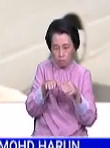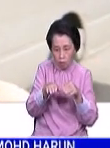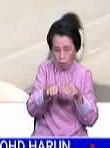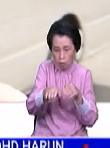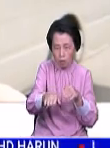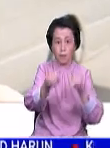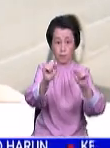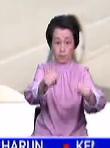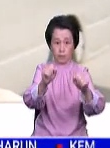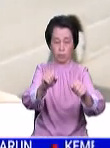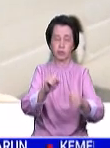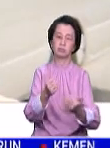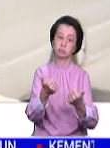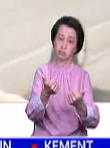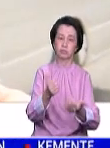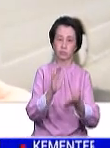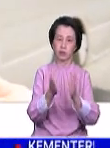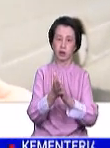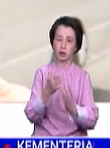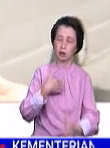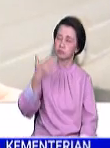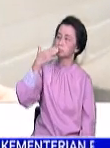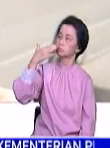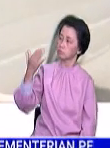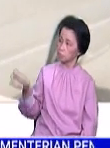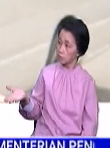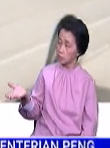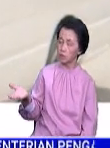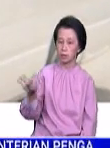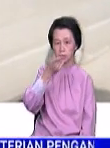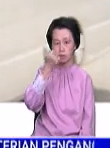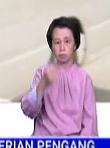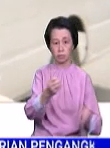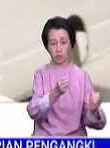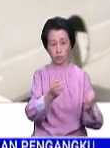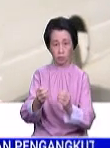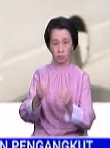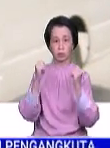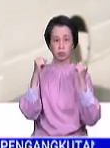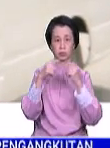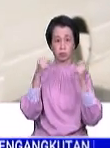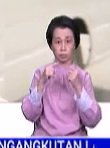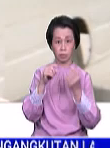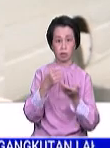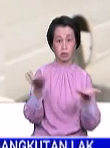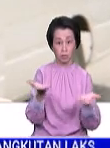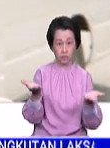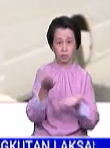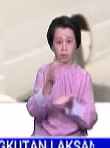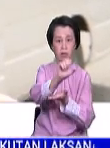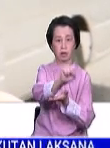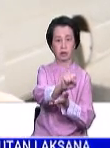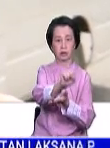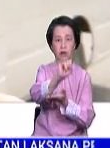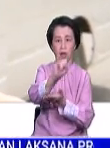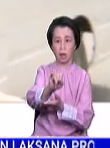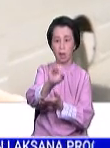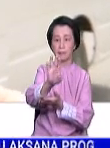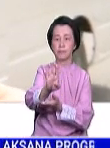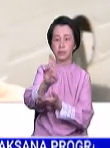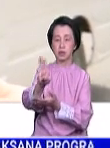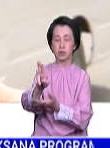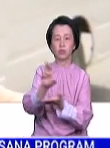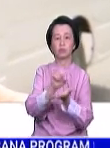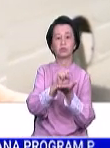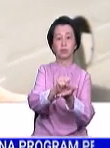itu saya berterima kasih dengan Pansa, sebuah organisasi swasta di Sibu yang telah meminjamkan bas ini,